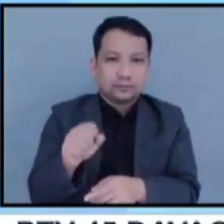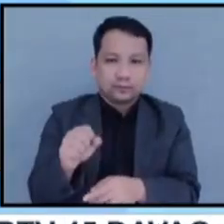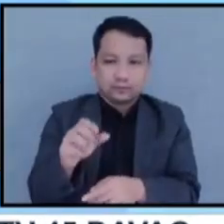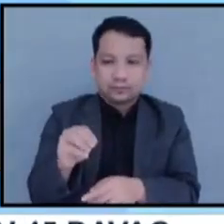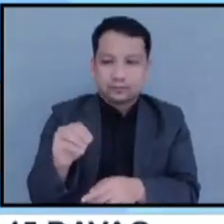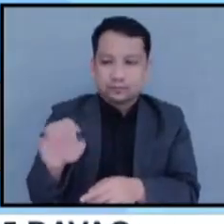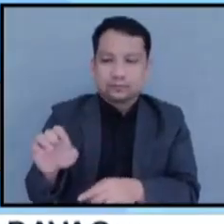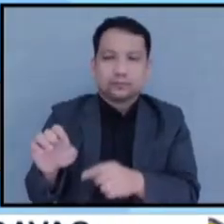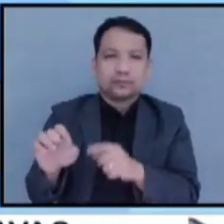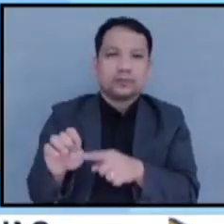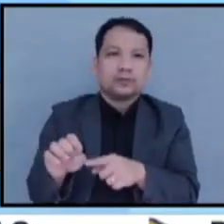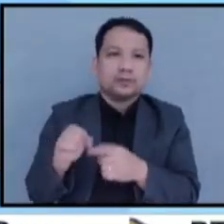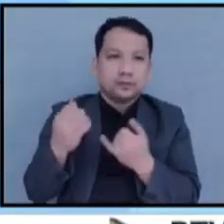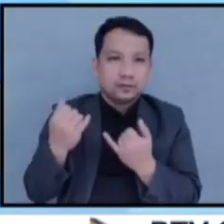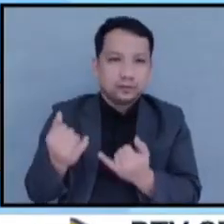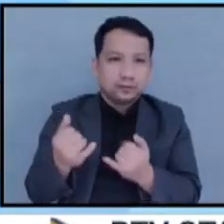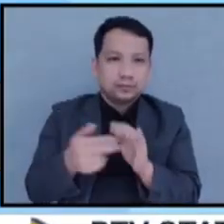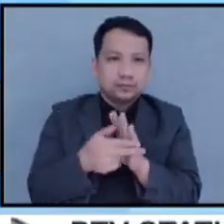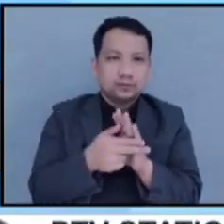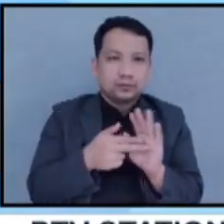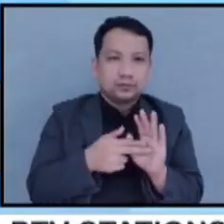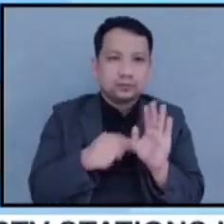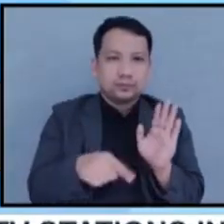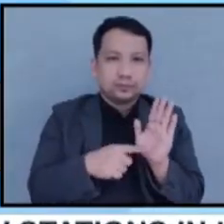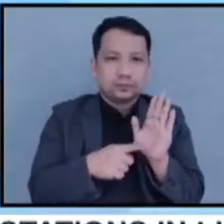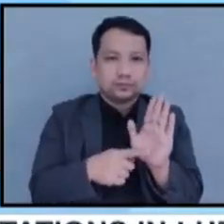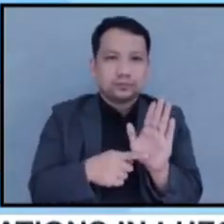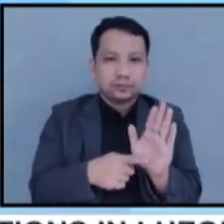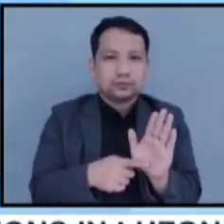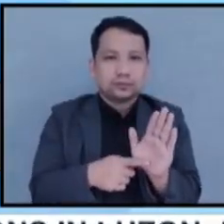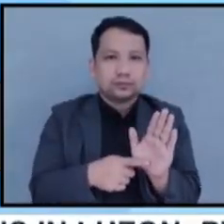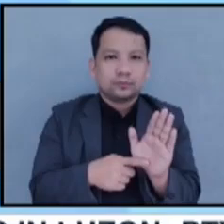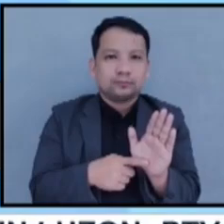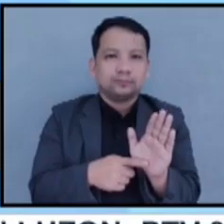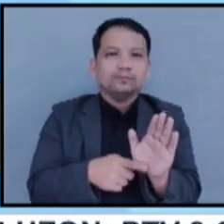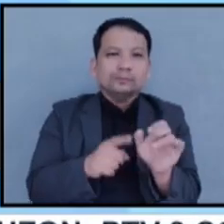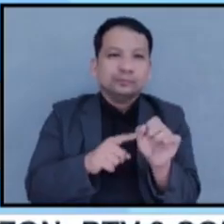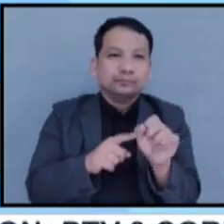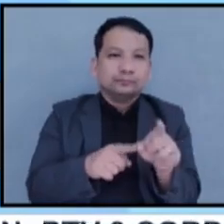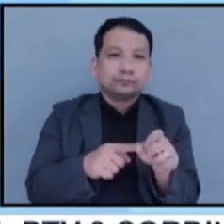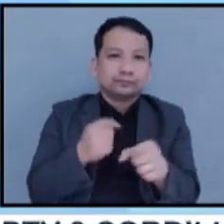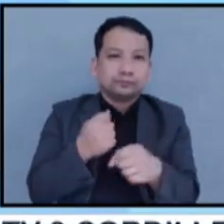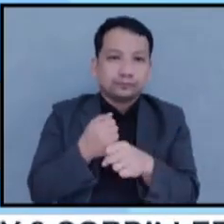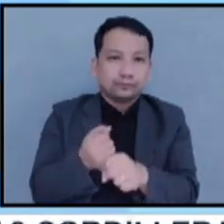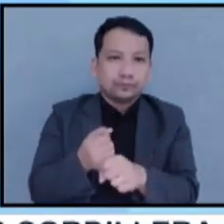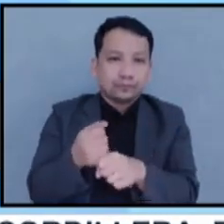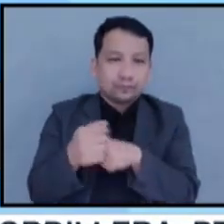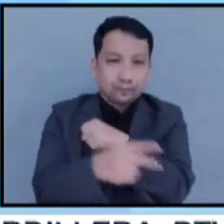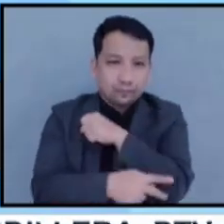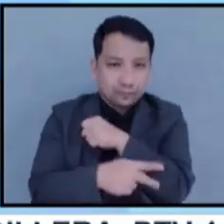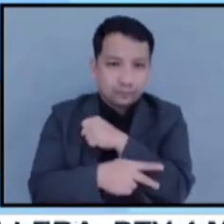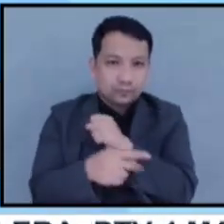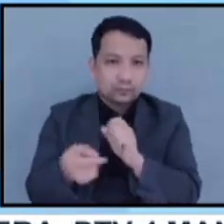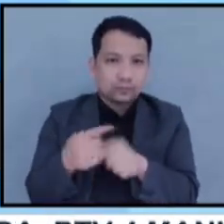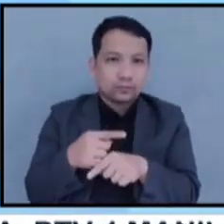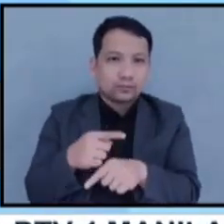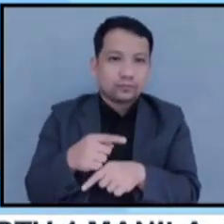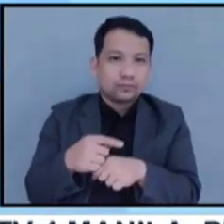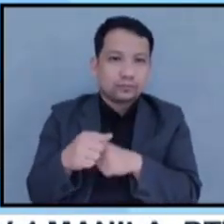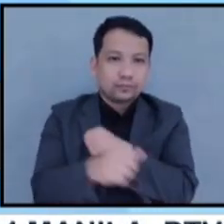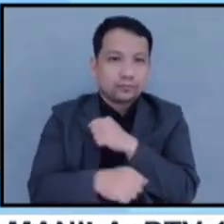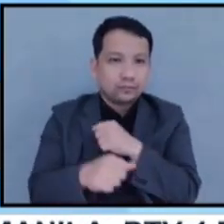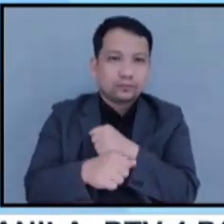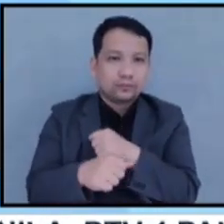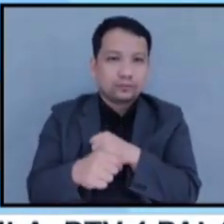SMEs. So this year, i-highlight po namin yung mga gawang obra ng bawat probinsya from Aurora,